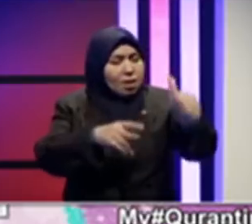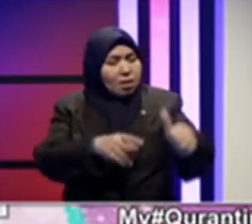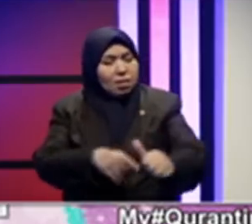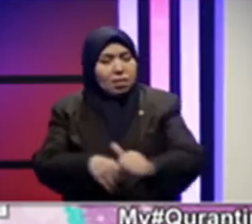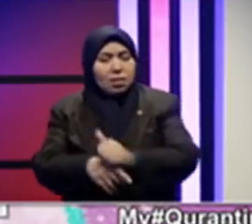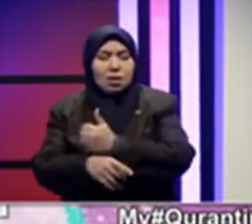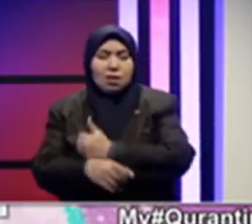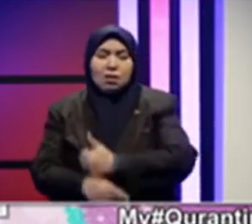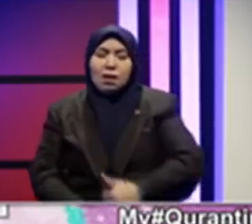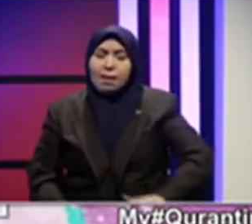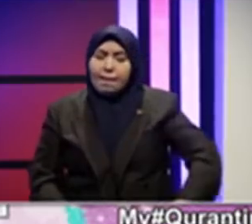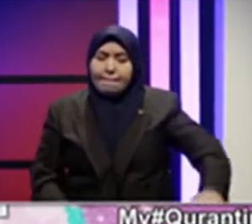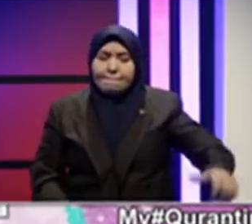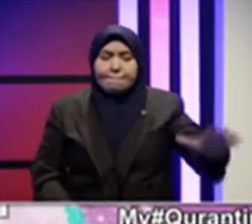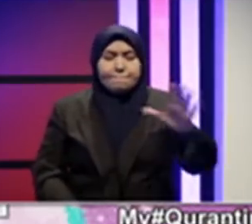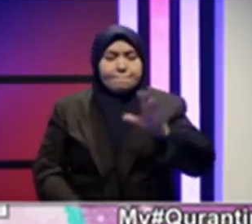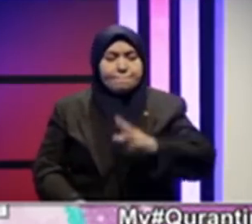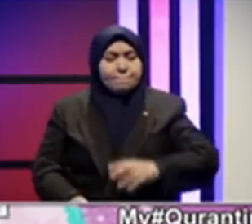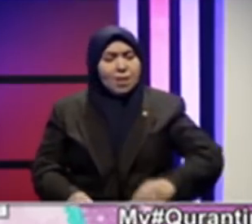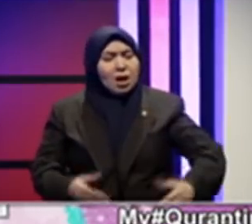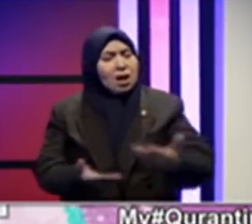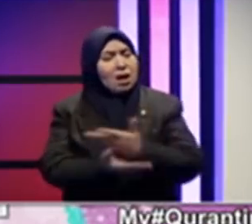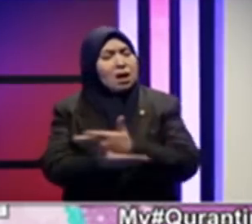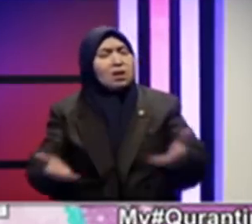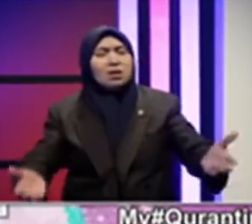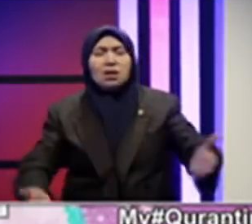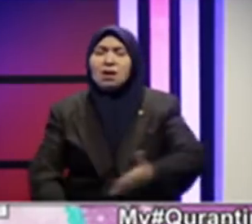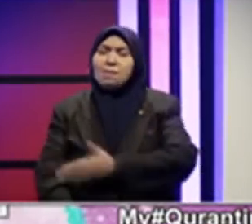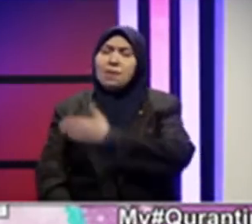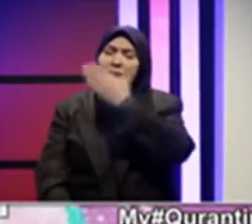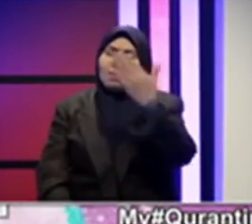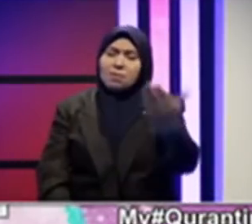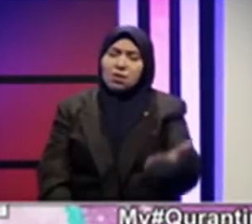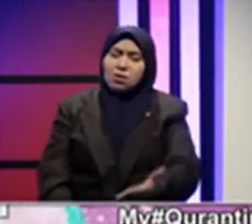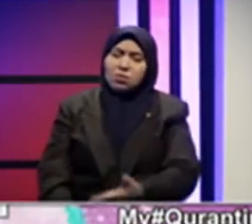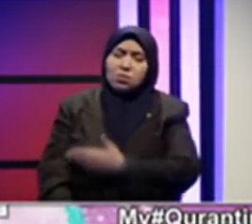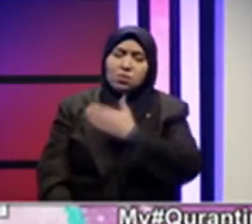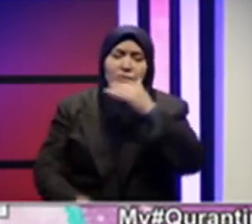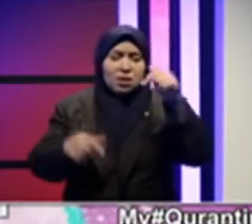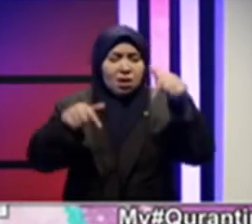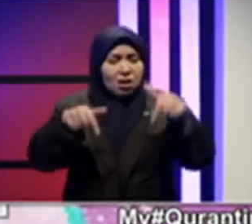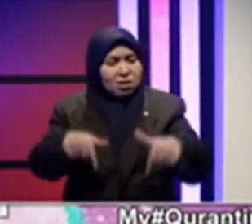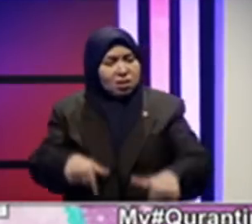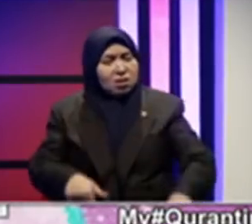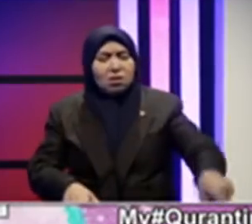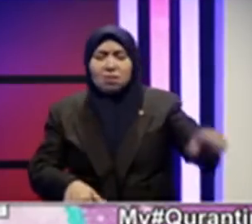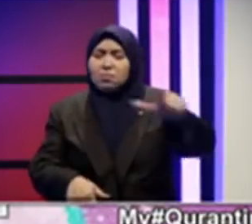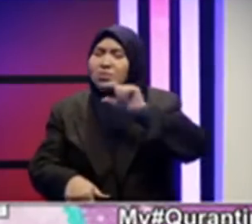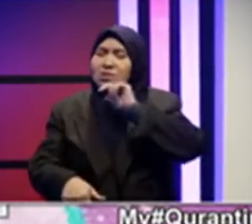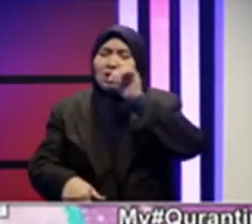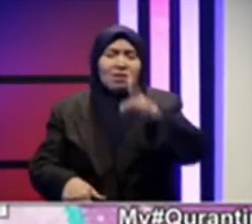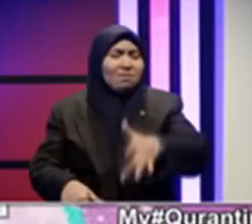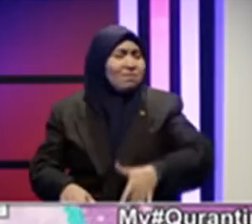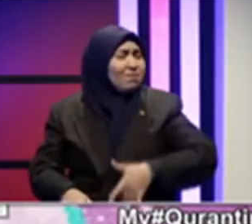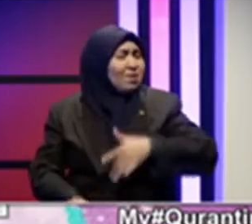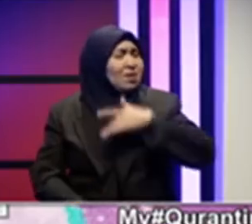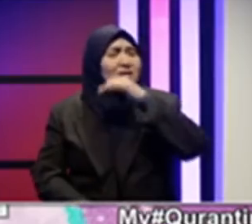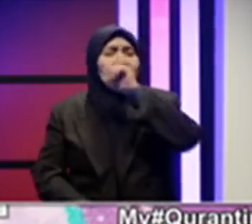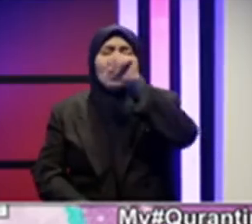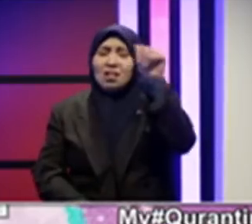الْمُتَّقِينَ يَا عِبَادِ لَا خَوْفٌ عَلَيْكُمُ الْيَوْمَ